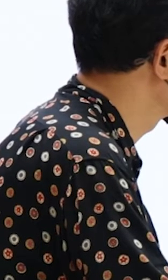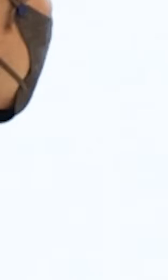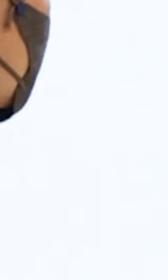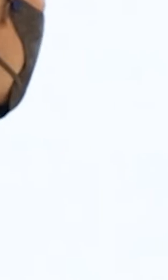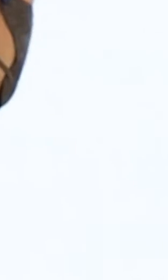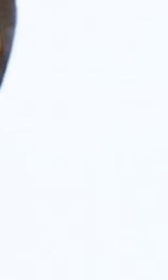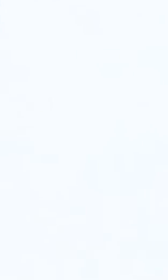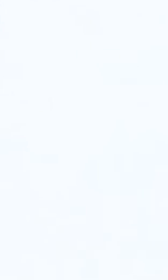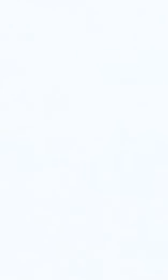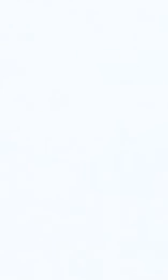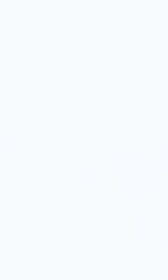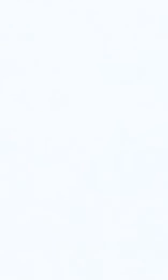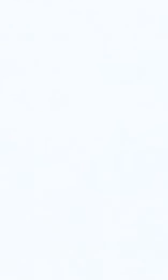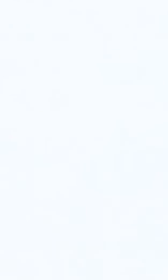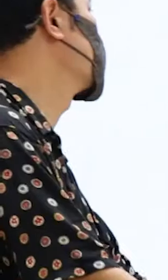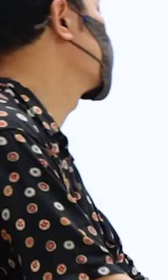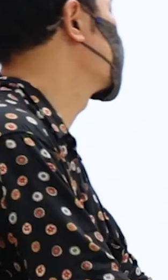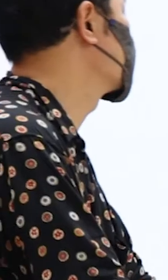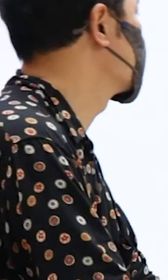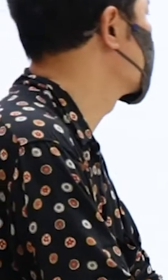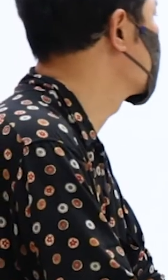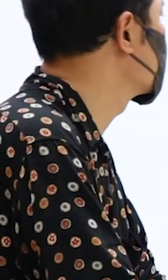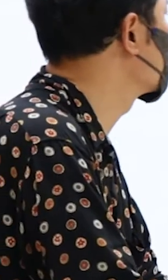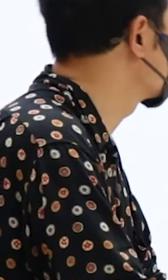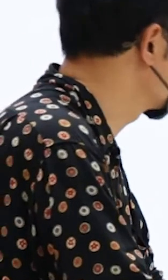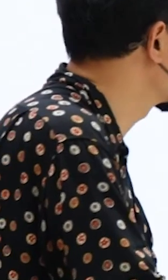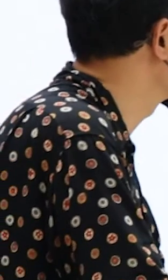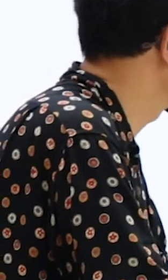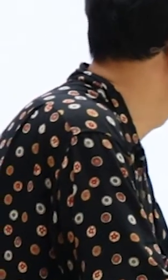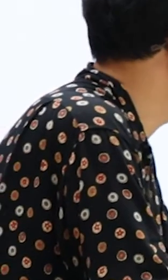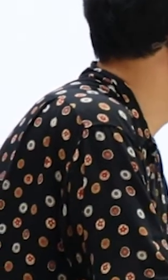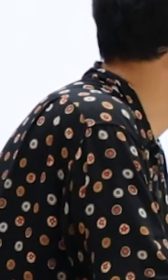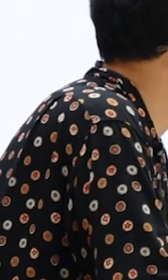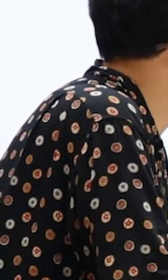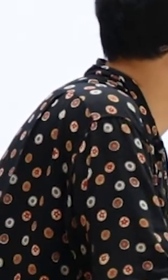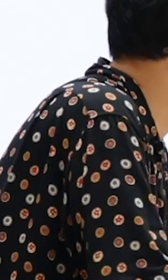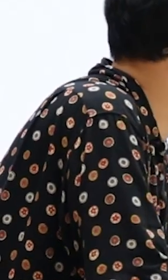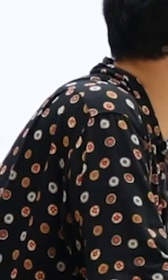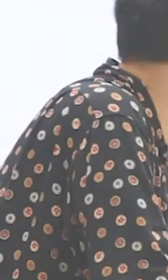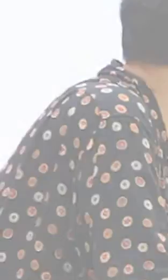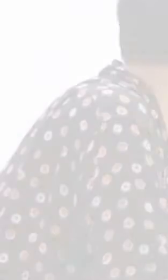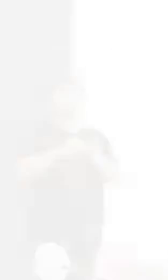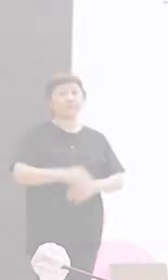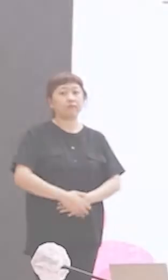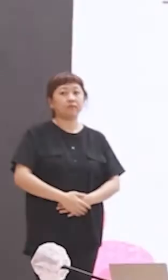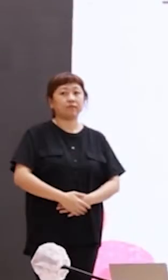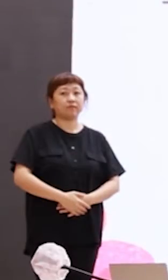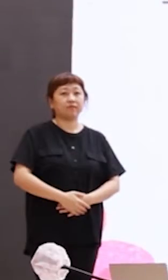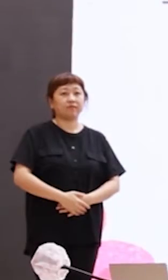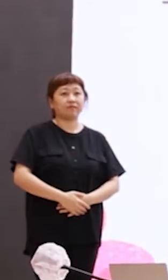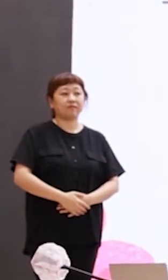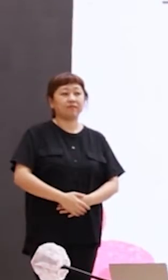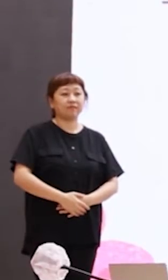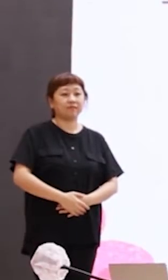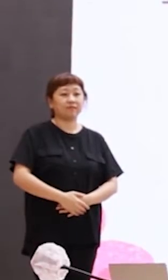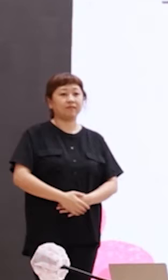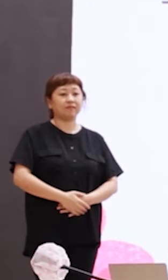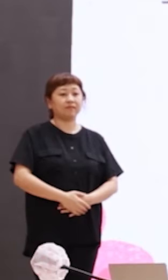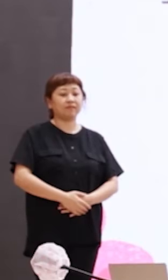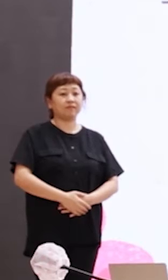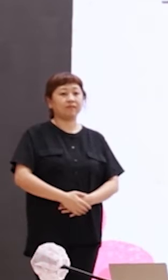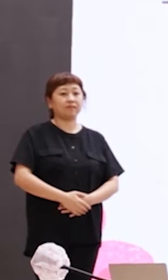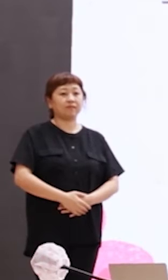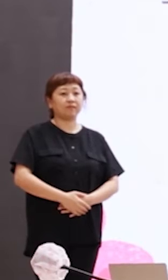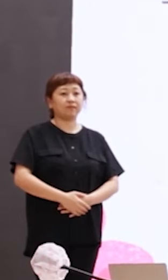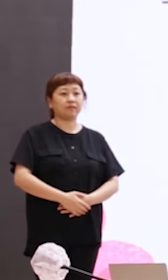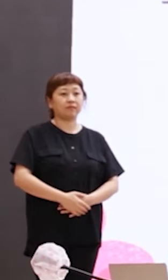보면 남들보다 더 잘 사는 사람이 되지 않겠나라는 생각이 듭니다. 요즘 보통 이렇게 파이팅